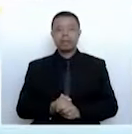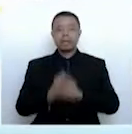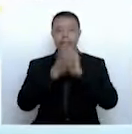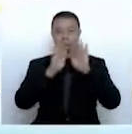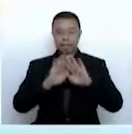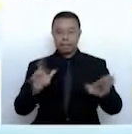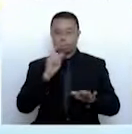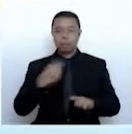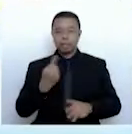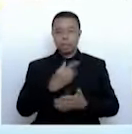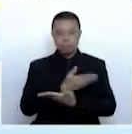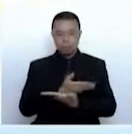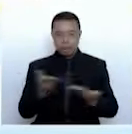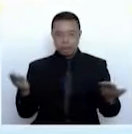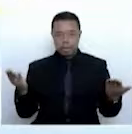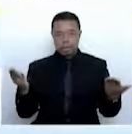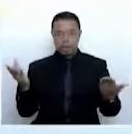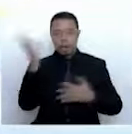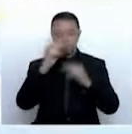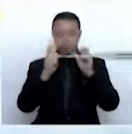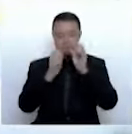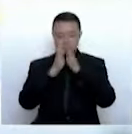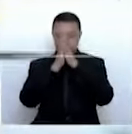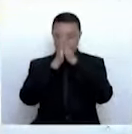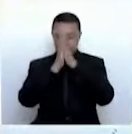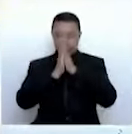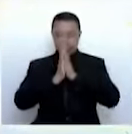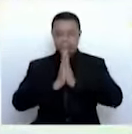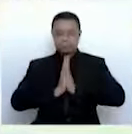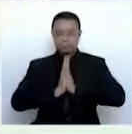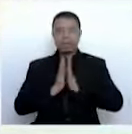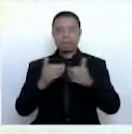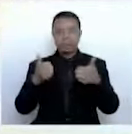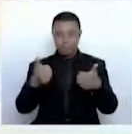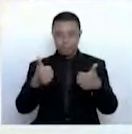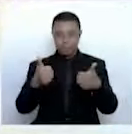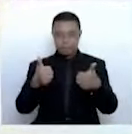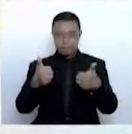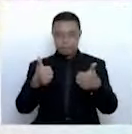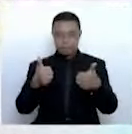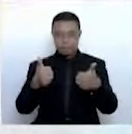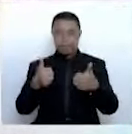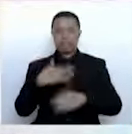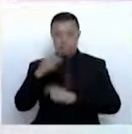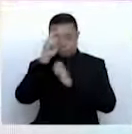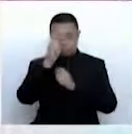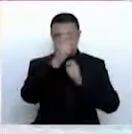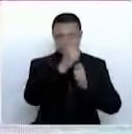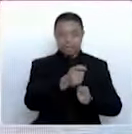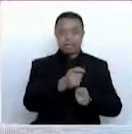Salam sejahtera untuk kita semua. Om Swastiastu, Namo Buddhaya, salam kebajikan. Yang saya